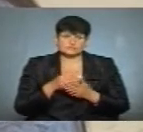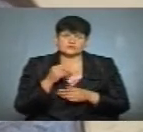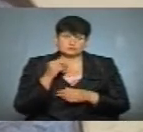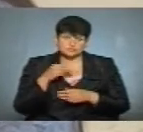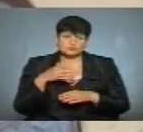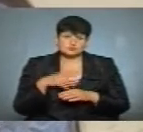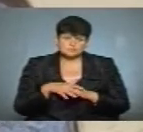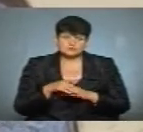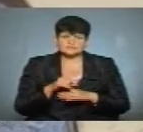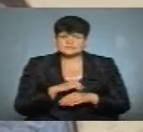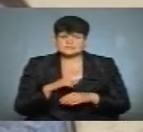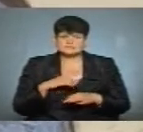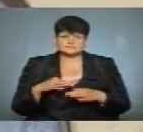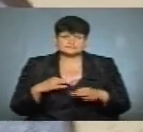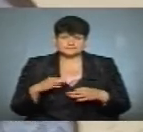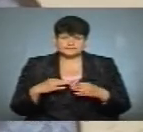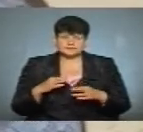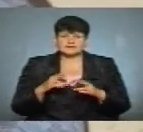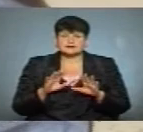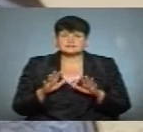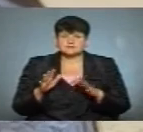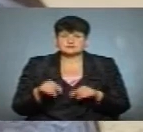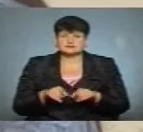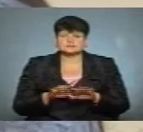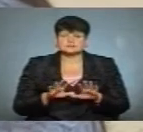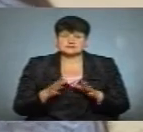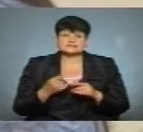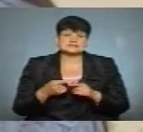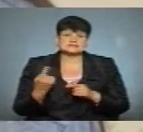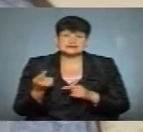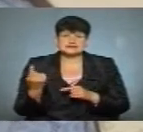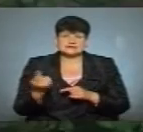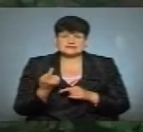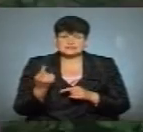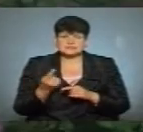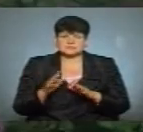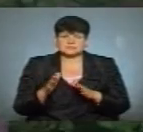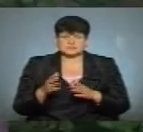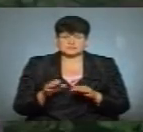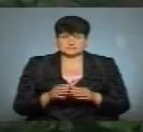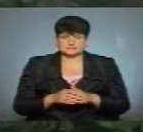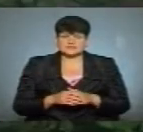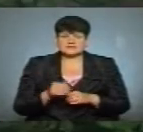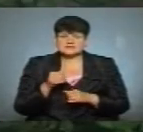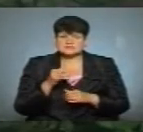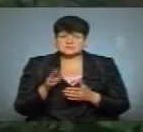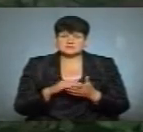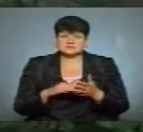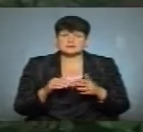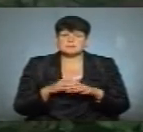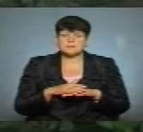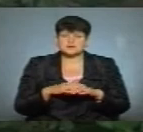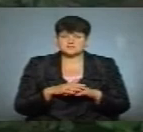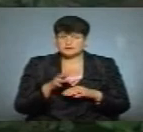розуміємо, що вони, може, самі перенервувалися. Ну, але як вже сталося, так сталося. Це єдиний предмет, з якого такий казус стався. Не зміг скласти математику під час